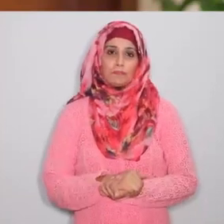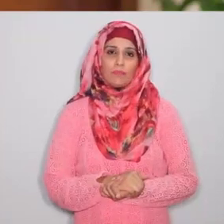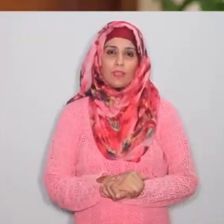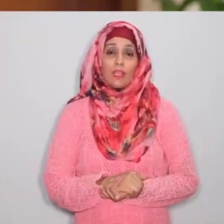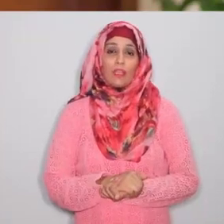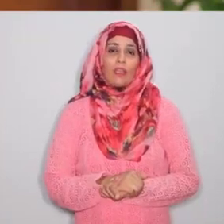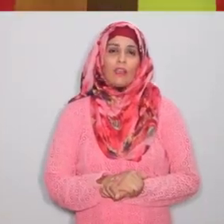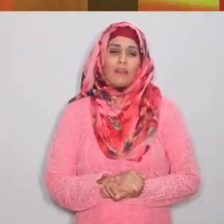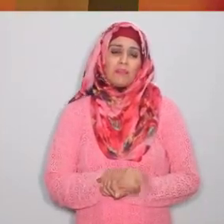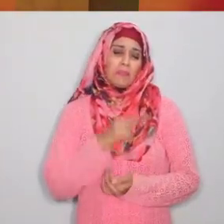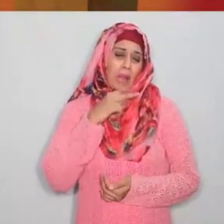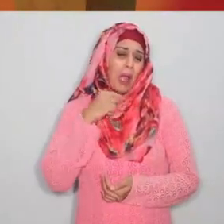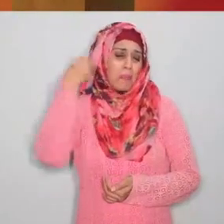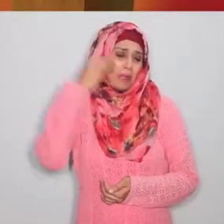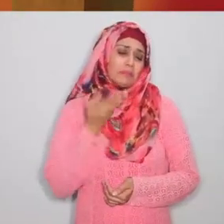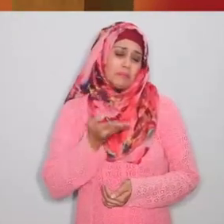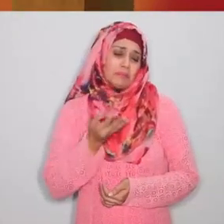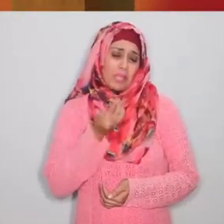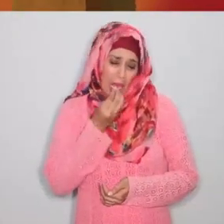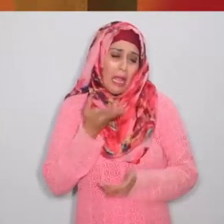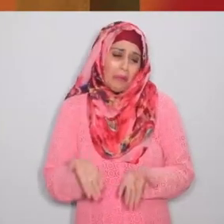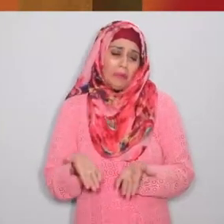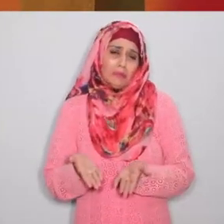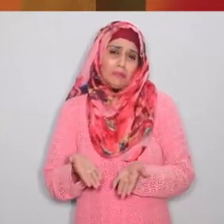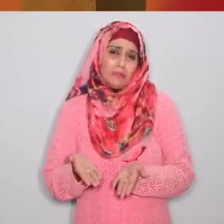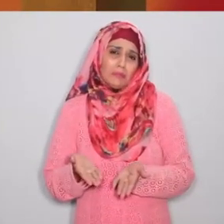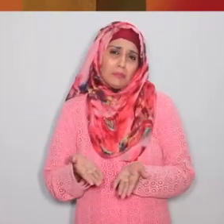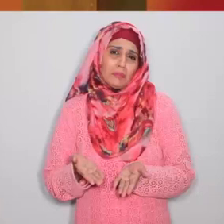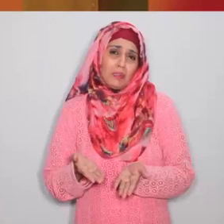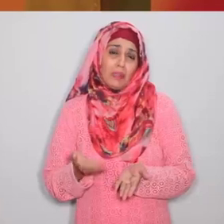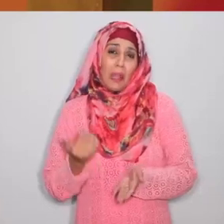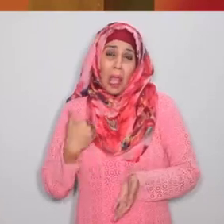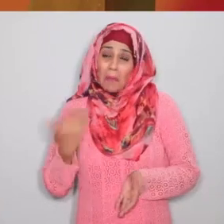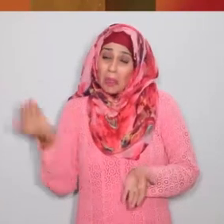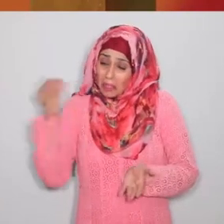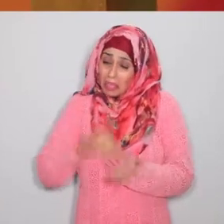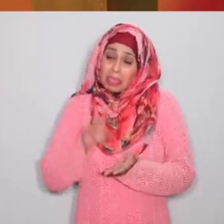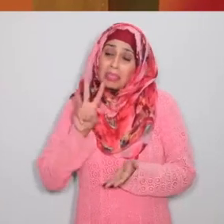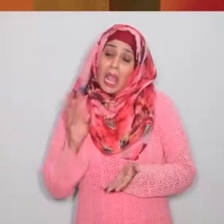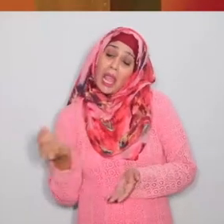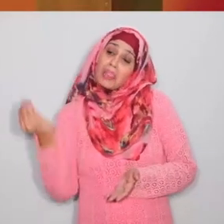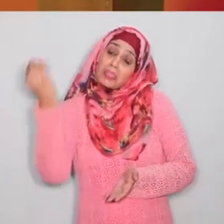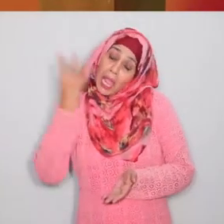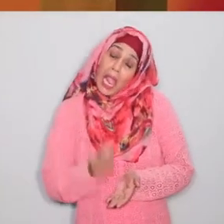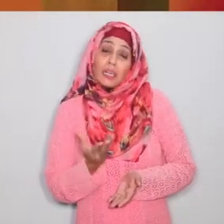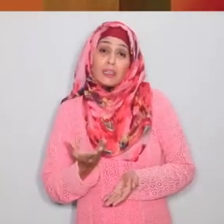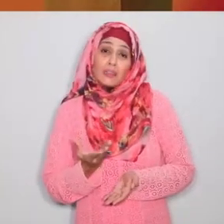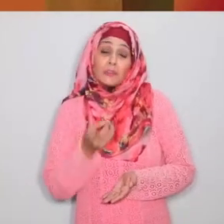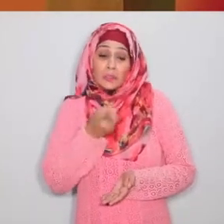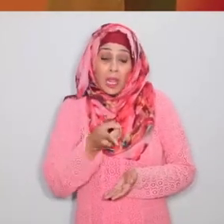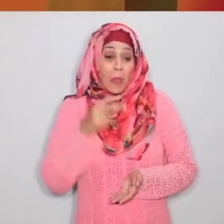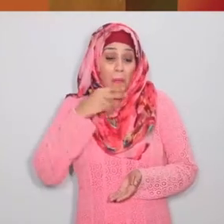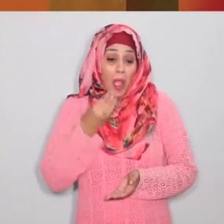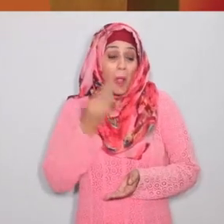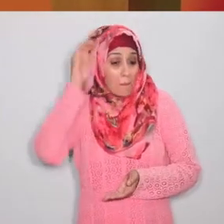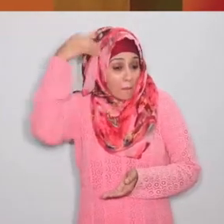नोनी कुछ तो खा लो, हमें आए हुए 3 दिन हो गए हैं और तुमने ना